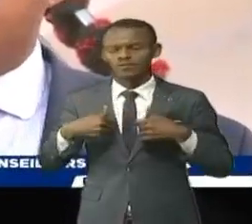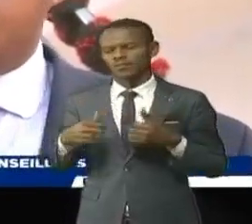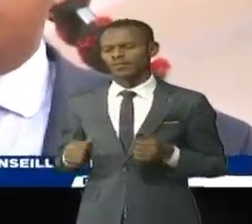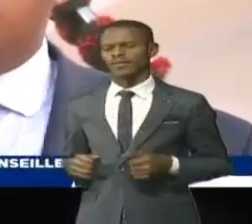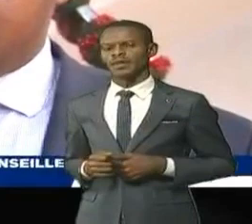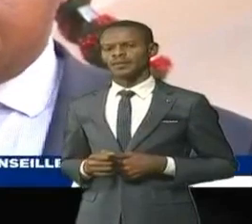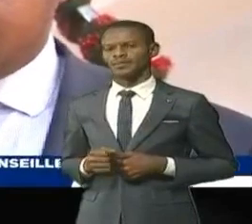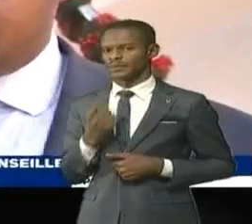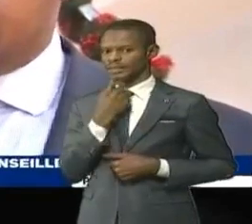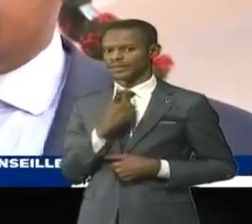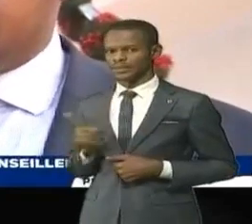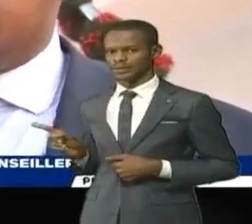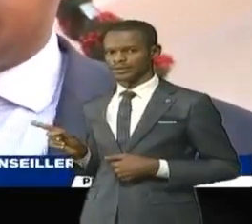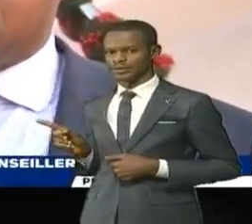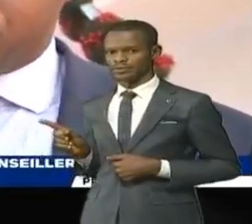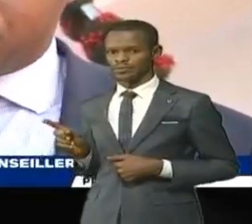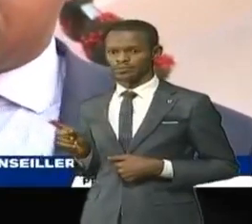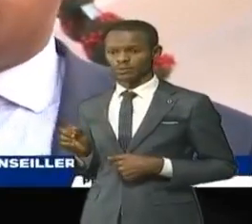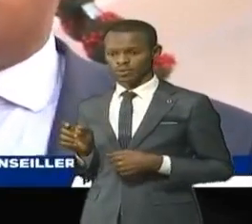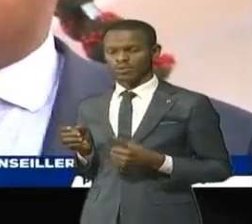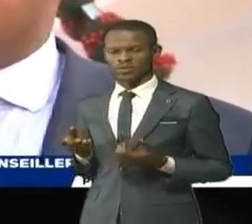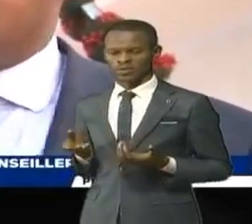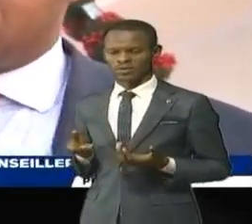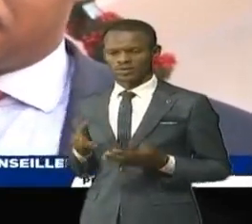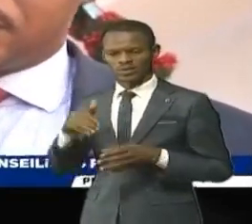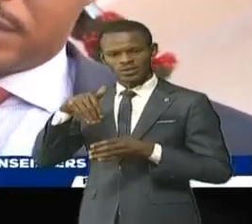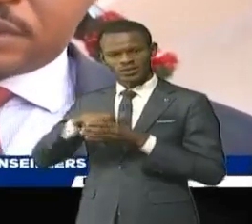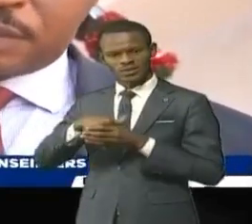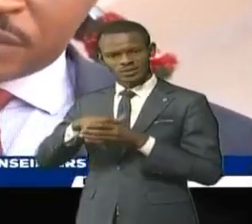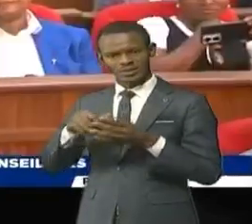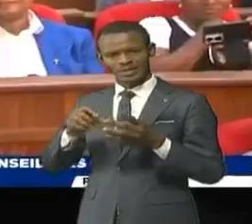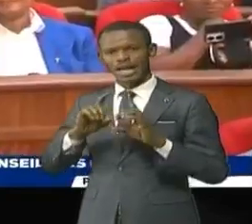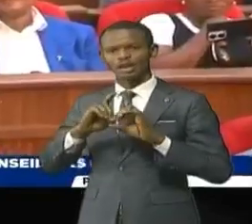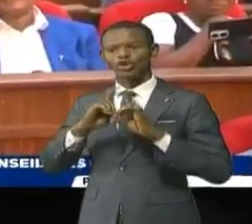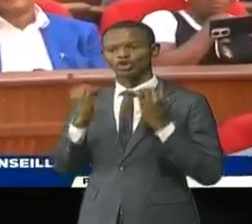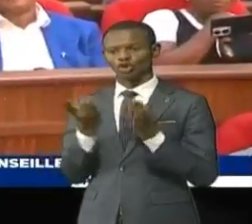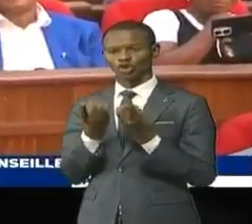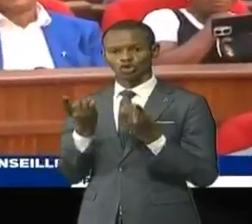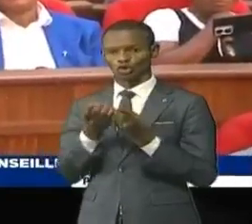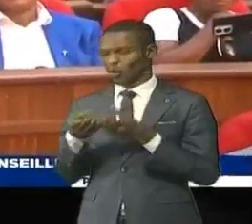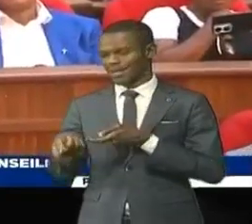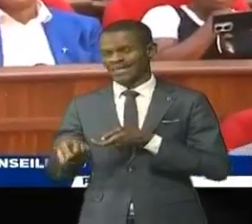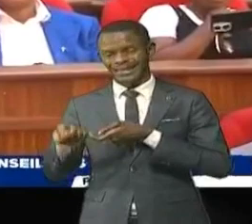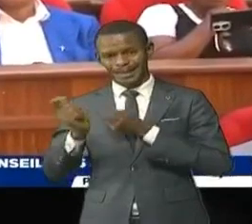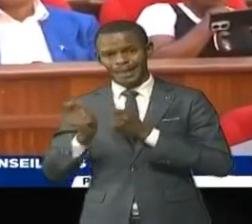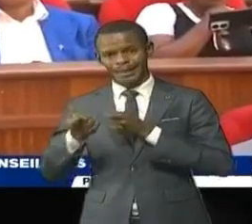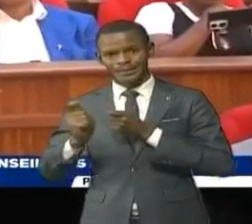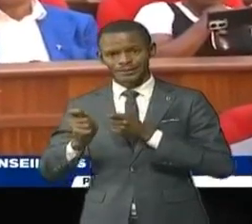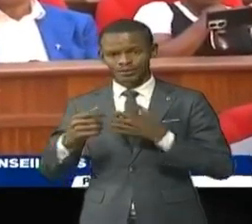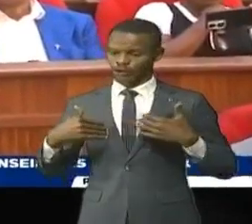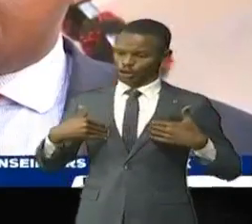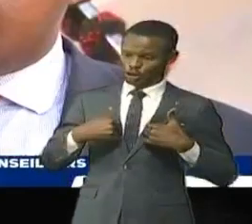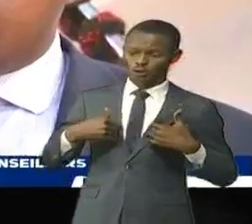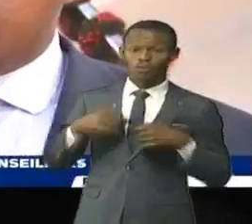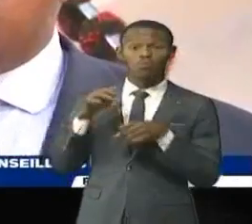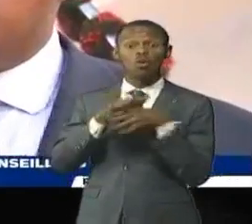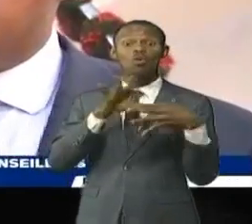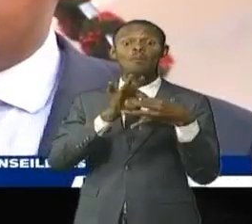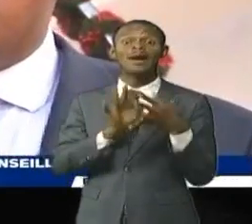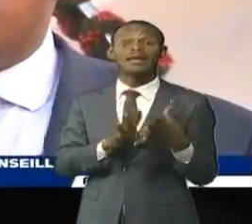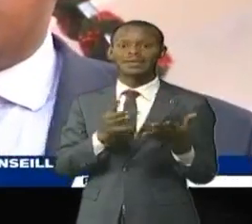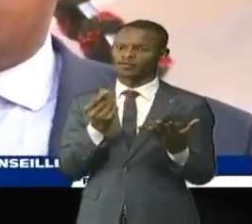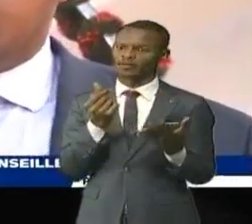financent, mais on ne va pas les retomber. Donc, il faudrait d'abord prendre contact avec toutes les parties prenantes, en commençant par les autorités